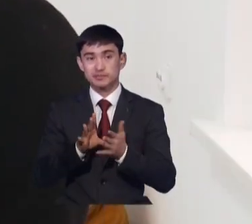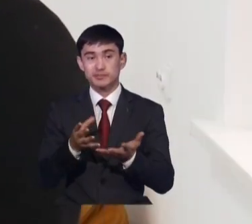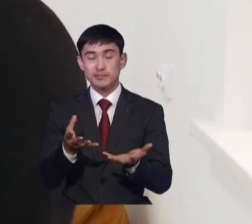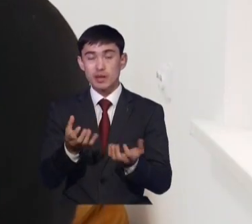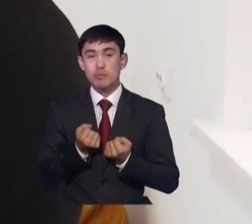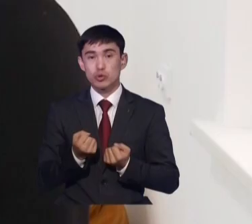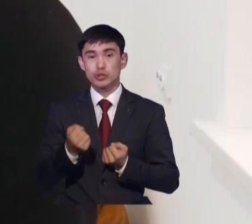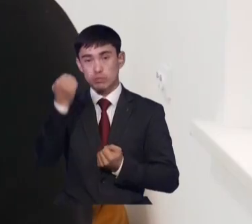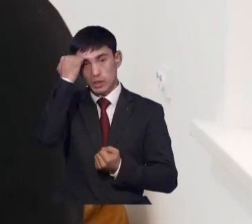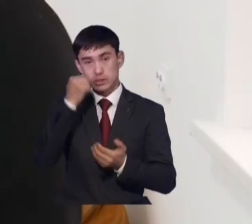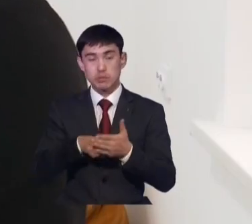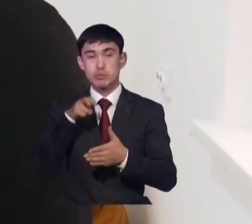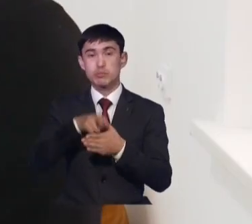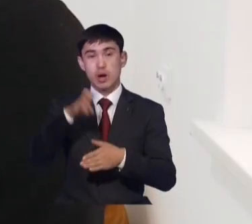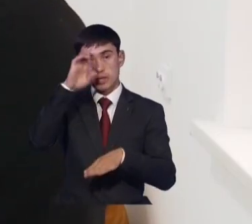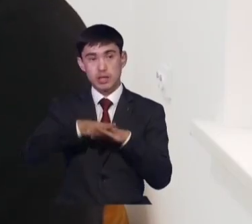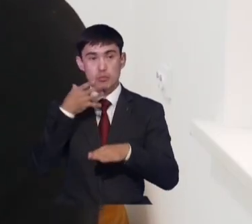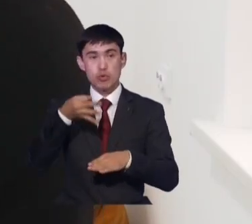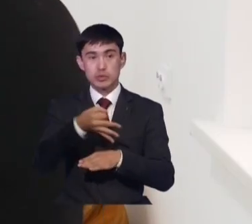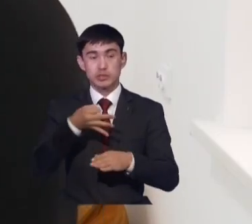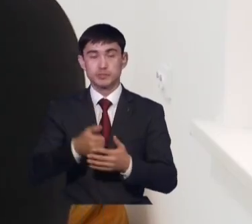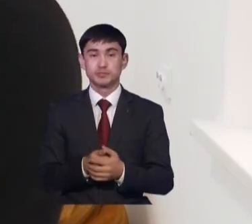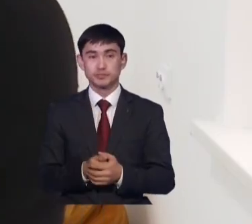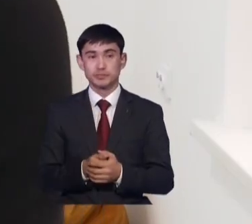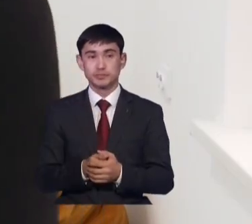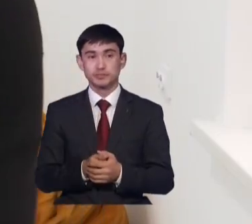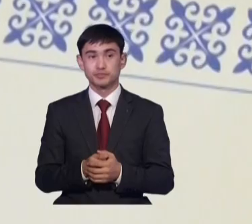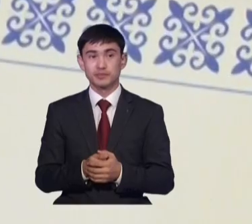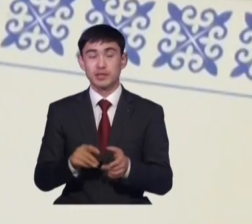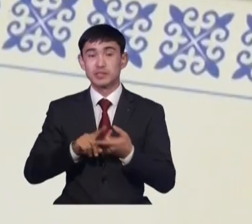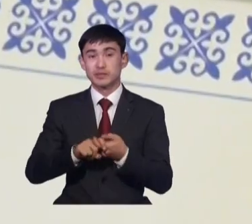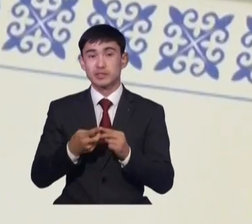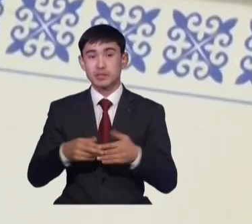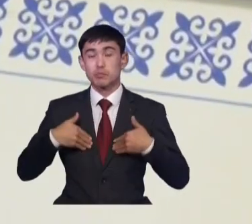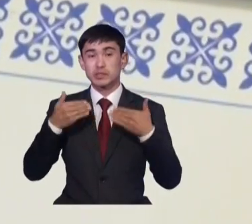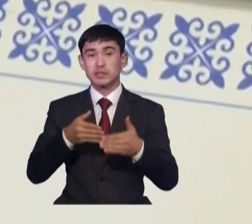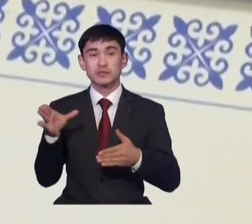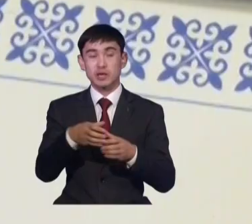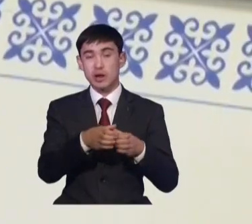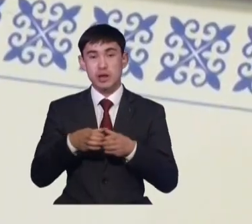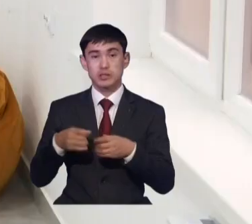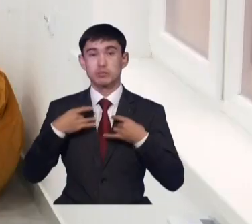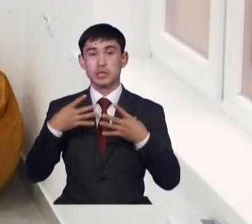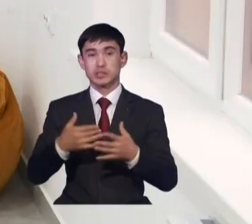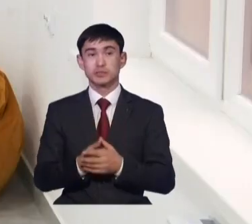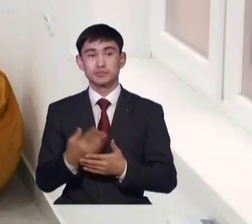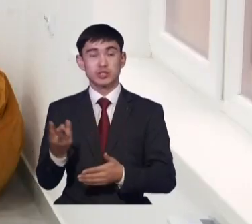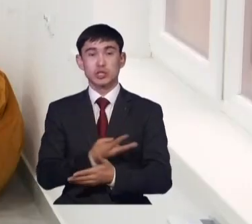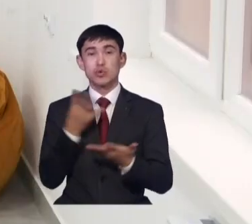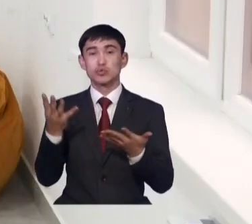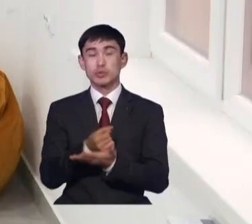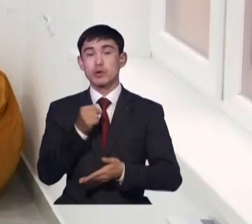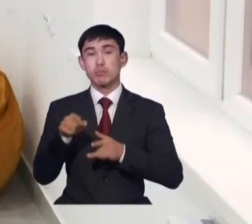получил благодарственное письмо таким области. Вот в связи с этим поздравляю всех коллег с этим праздником. Желаю всем